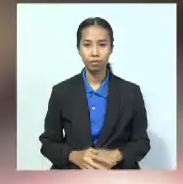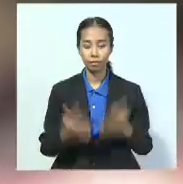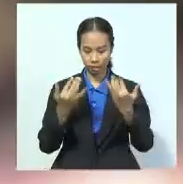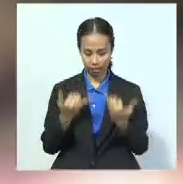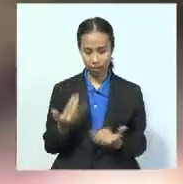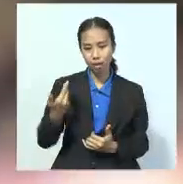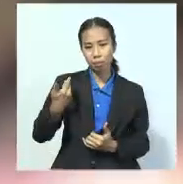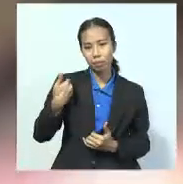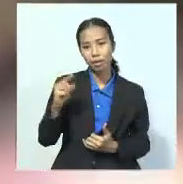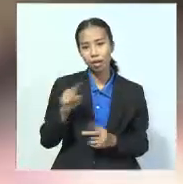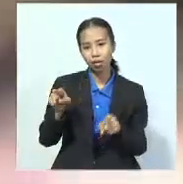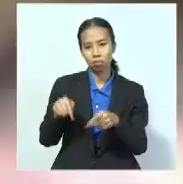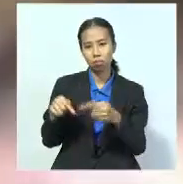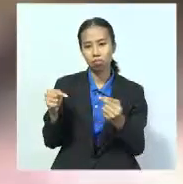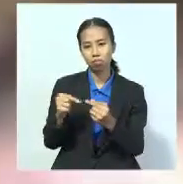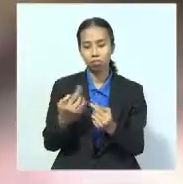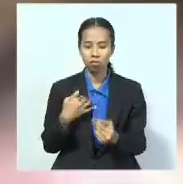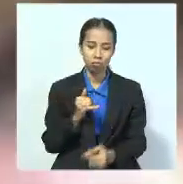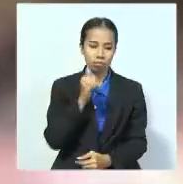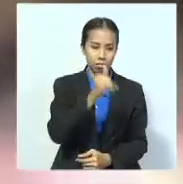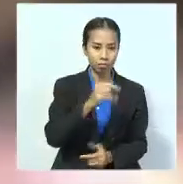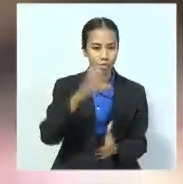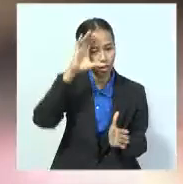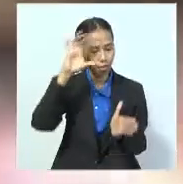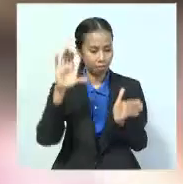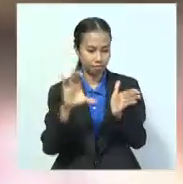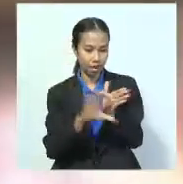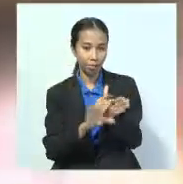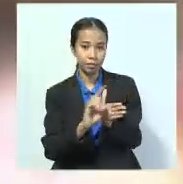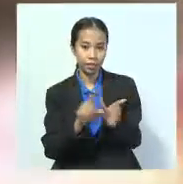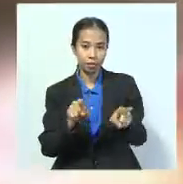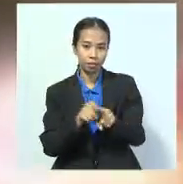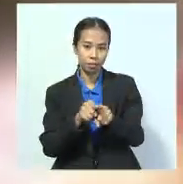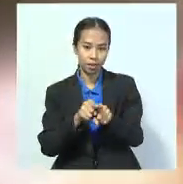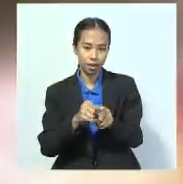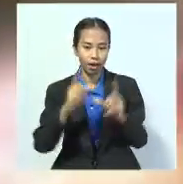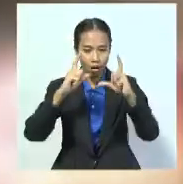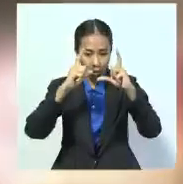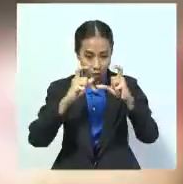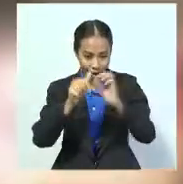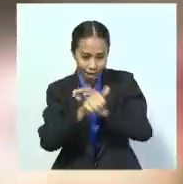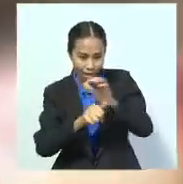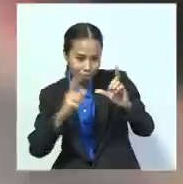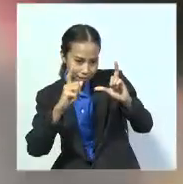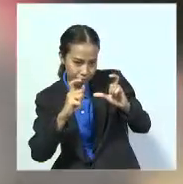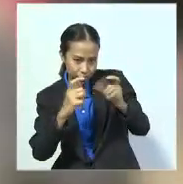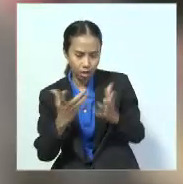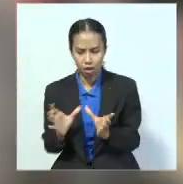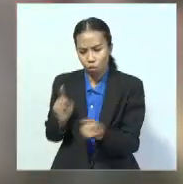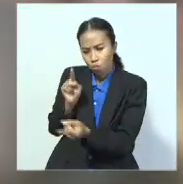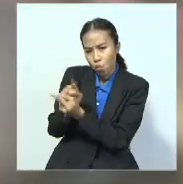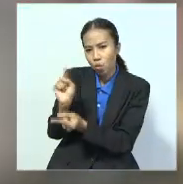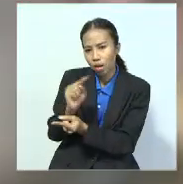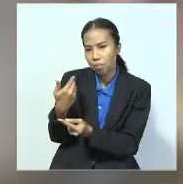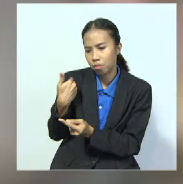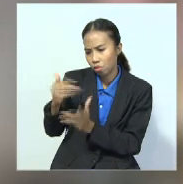นอกจากนี้ยังมีรายงานนะคะว่าเจ้าหน้าที่เนี่ยเขาไปดูภาพจากกล้องดักถ่ายนะคะแล้วก็ไปพบว่ามีกลุ่มบุคคล